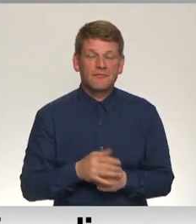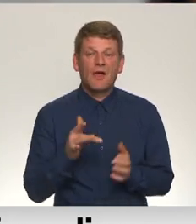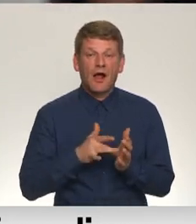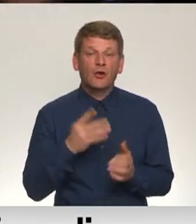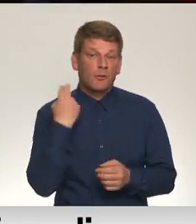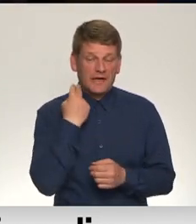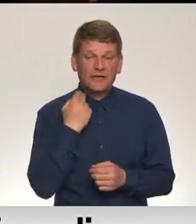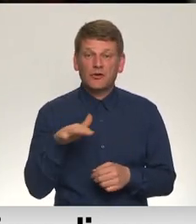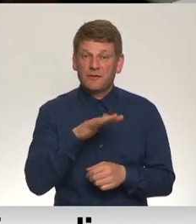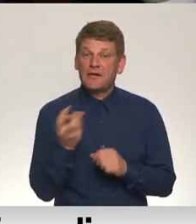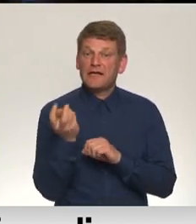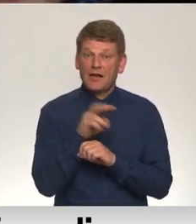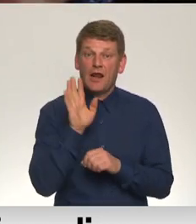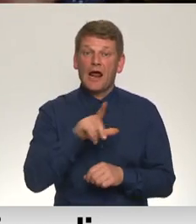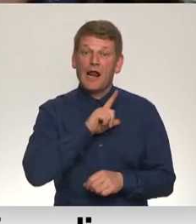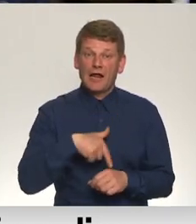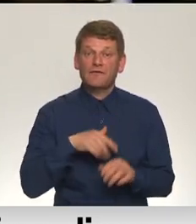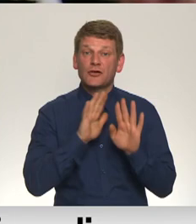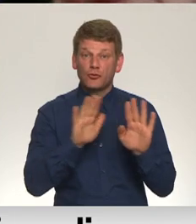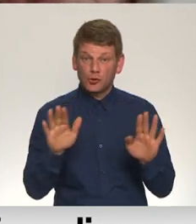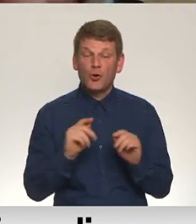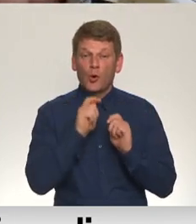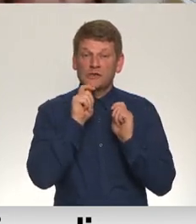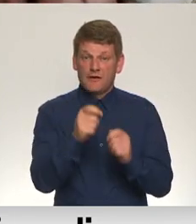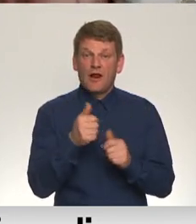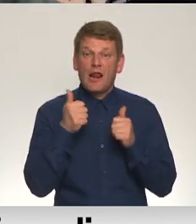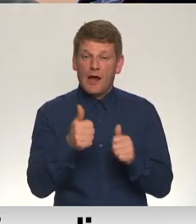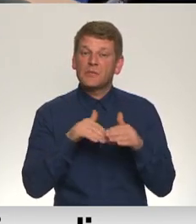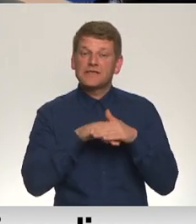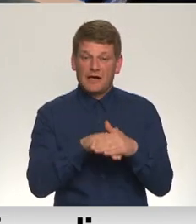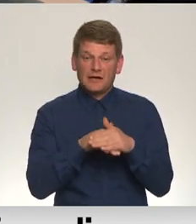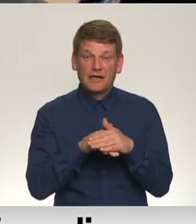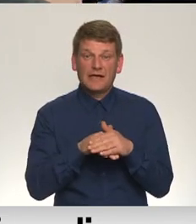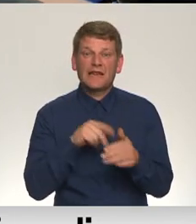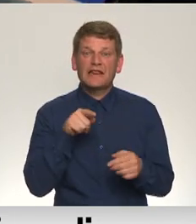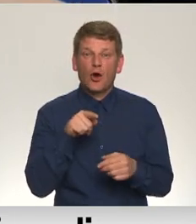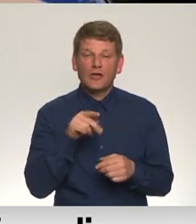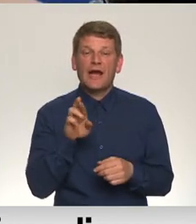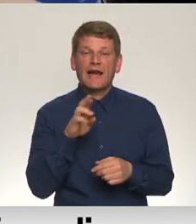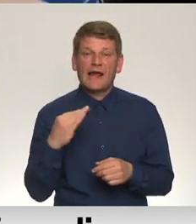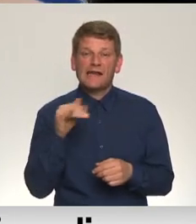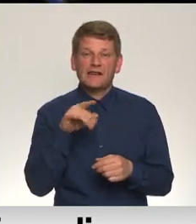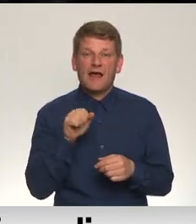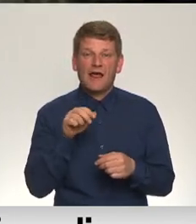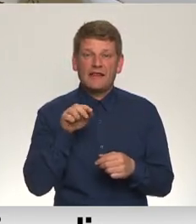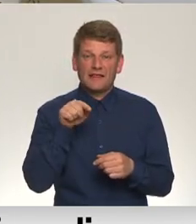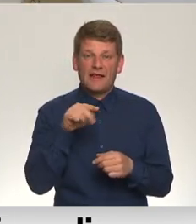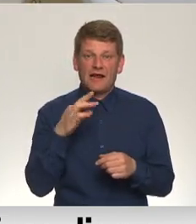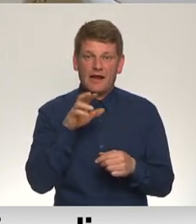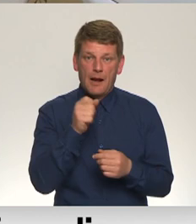ģimene ieradusies, lai latviešu muzejam uzdāvinātu labi saglabātas Teodora Reitera plates.